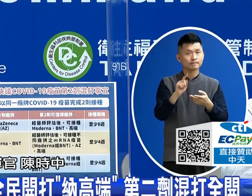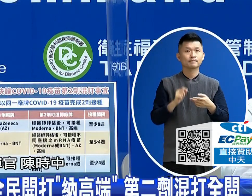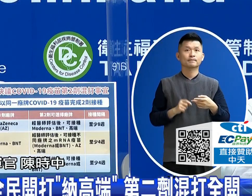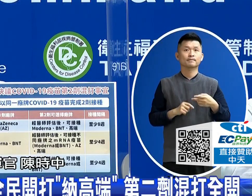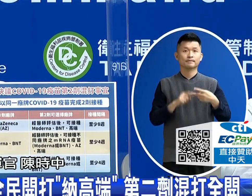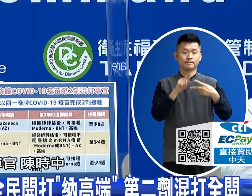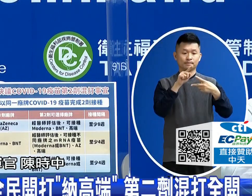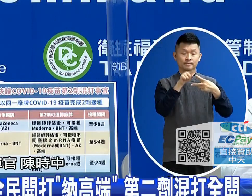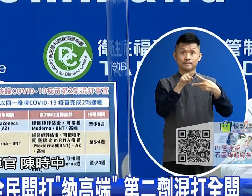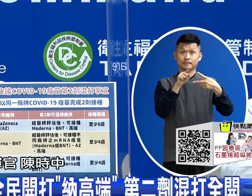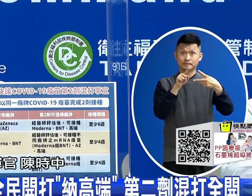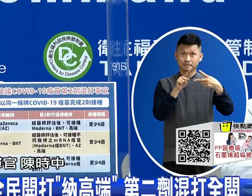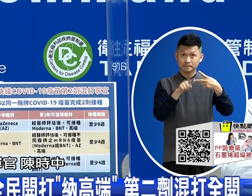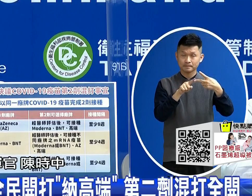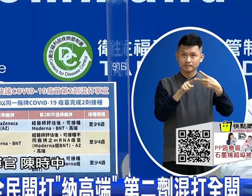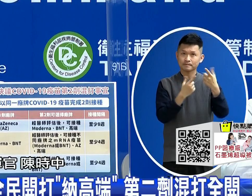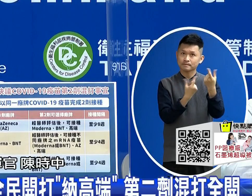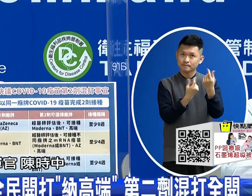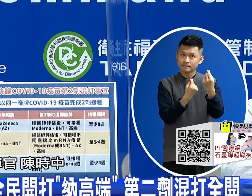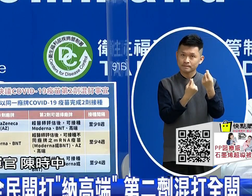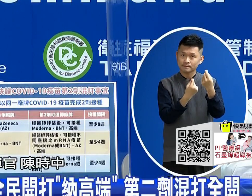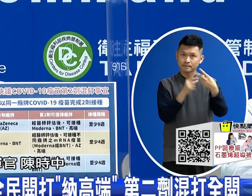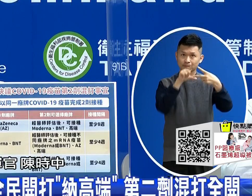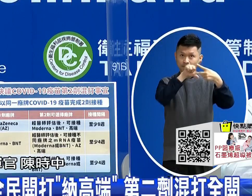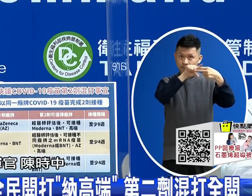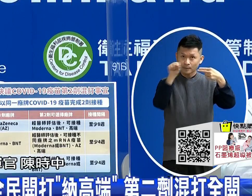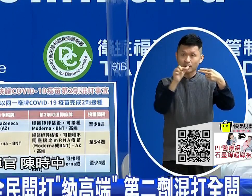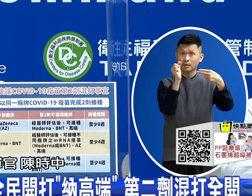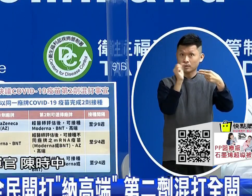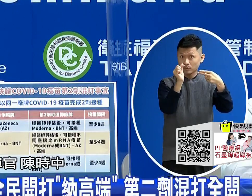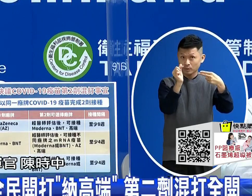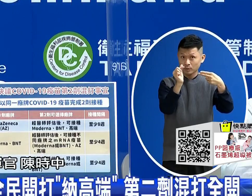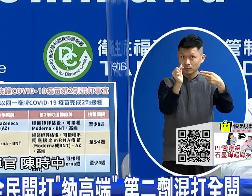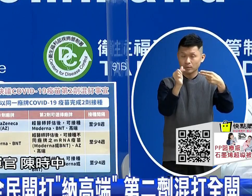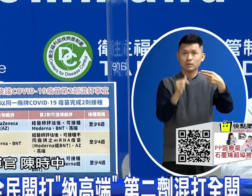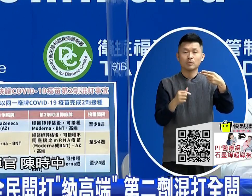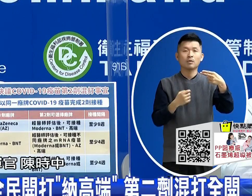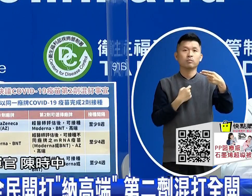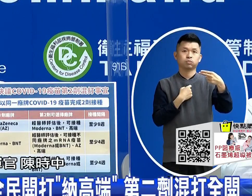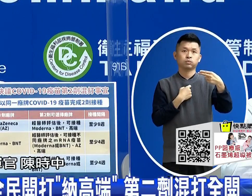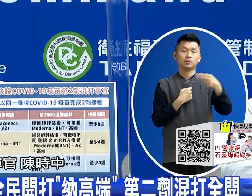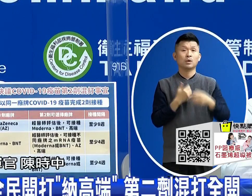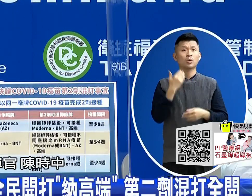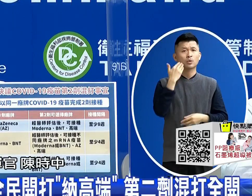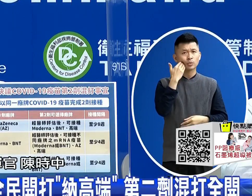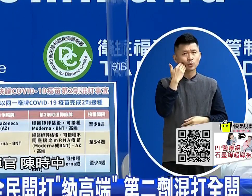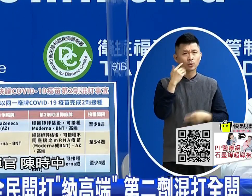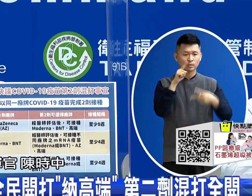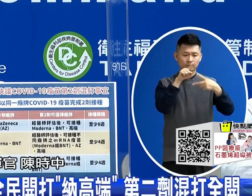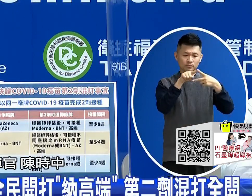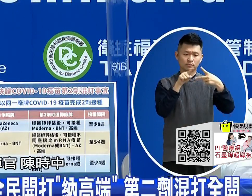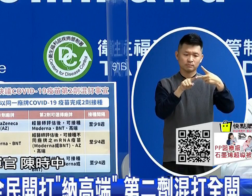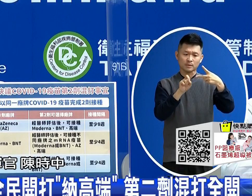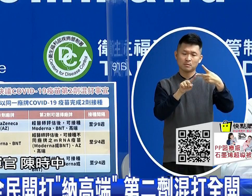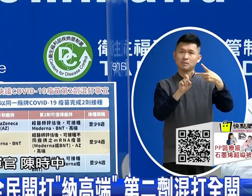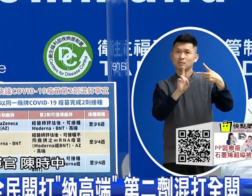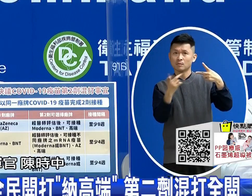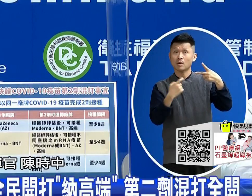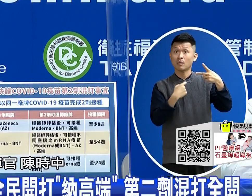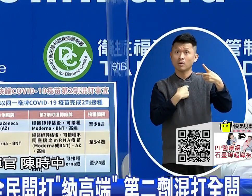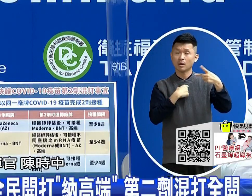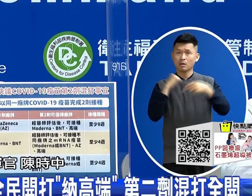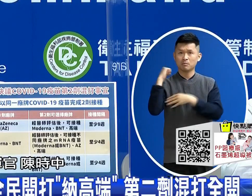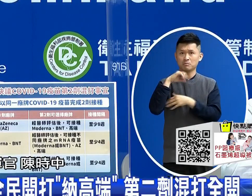牌的疫苗完成2剂的接种，但是想要混打也没有特别强制